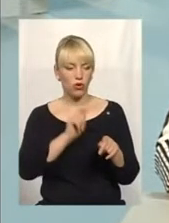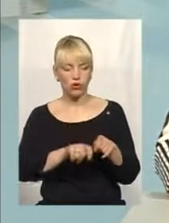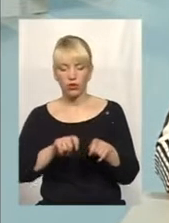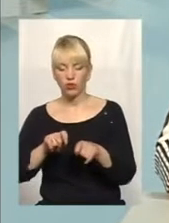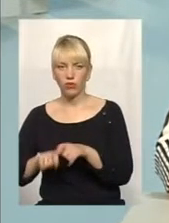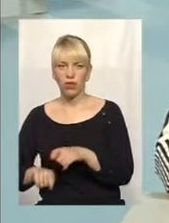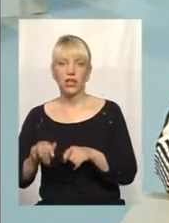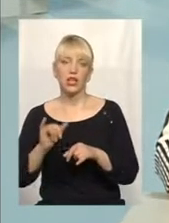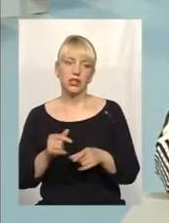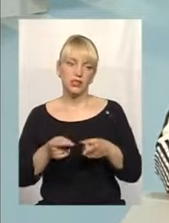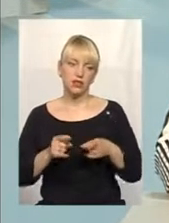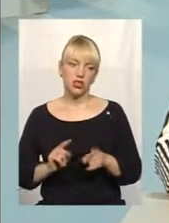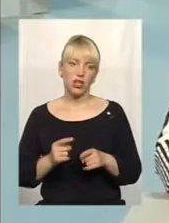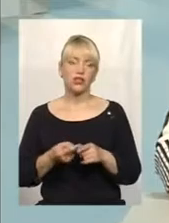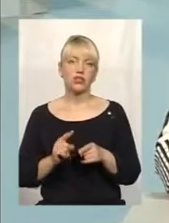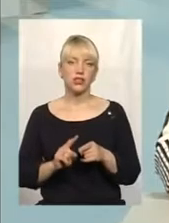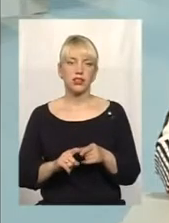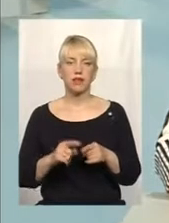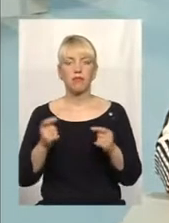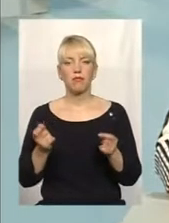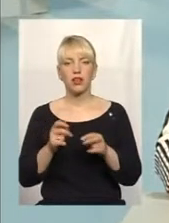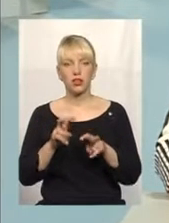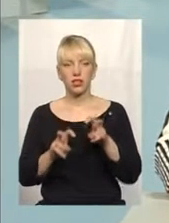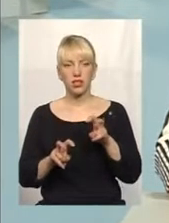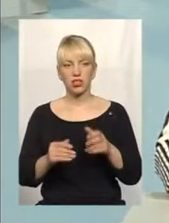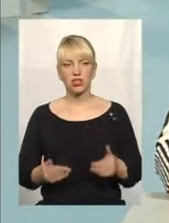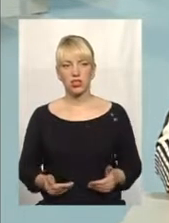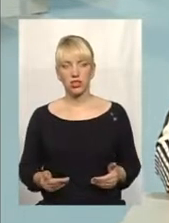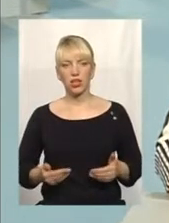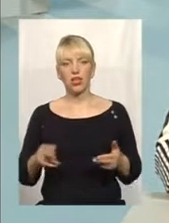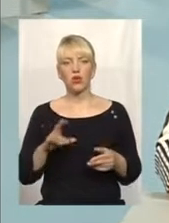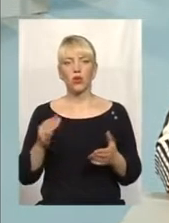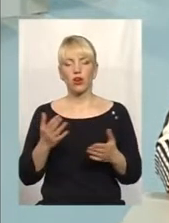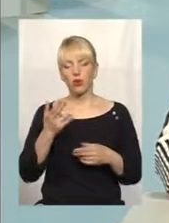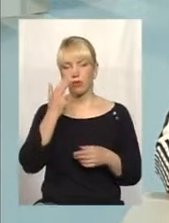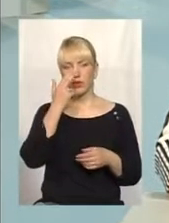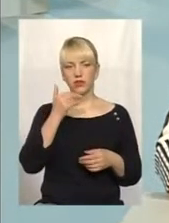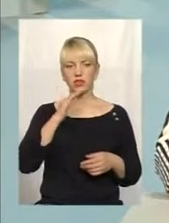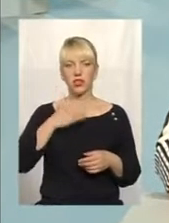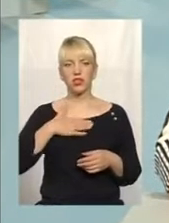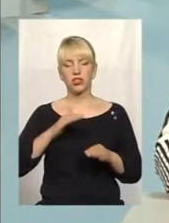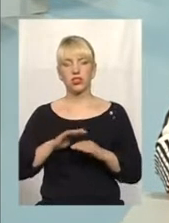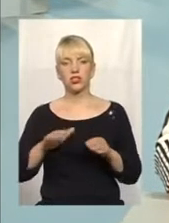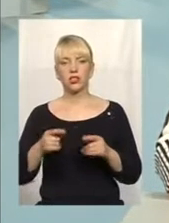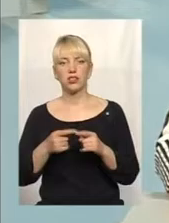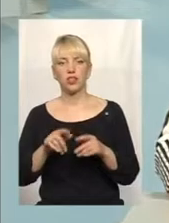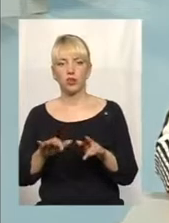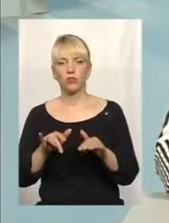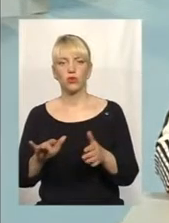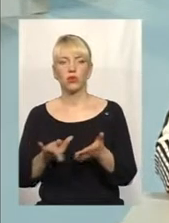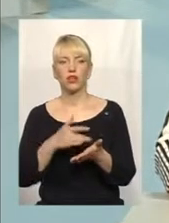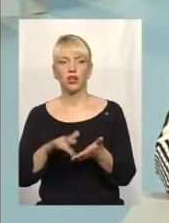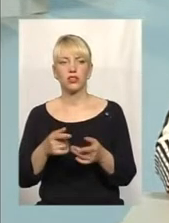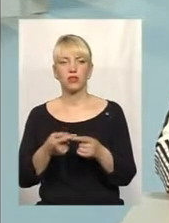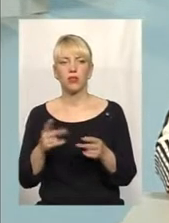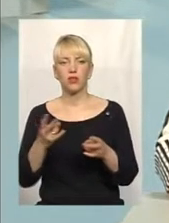і, звичайно, це малосидяче життя, до якого так привчені наші діти, це комп'ютери, це гаджети, як ви сказали, воно повинно